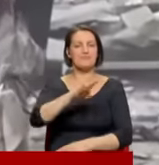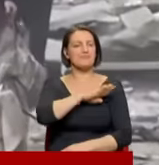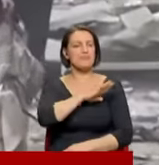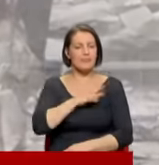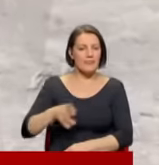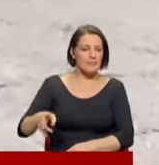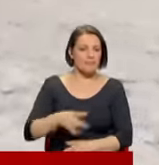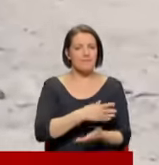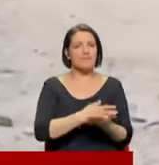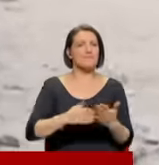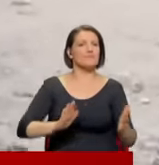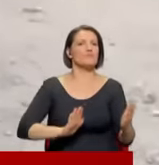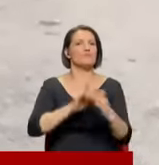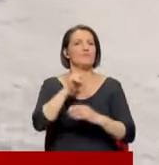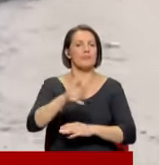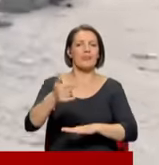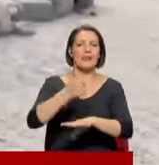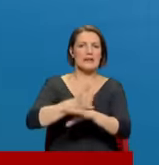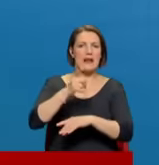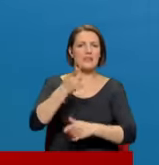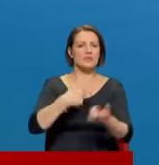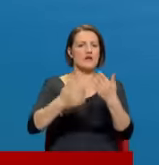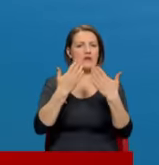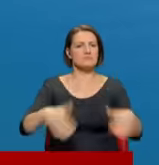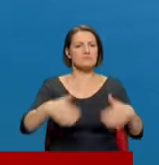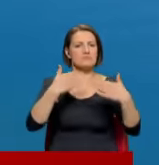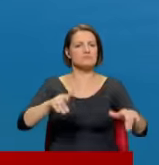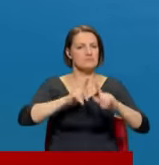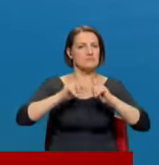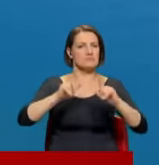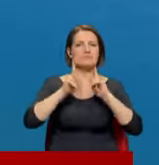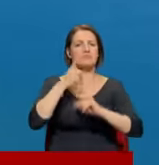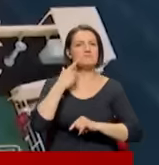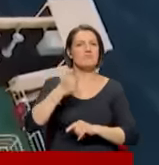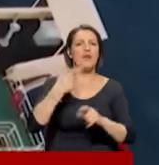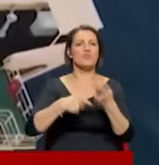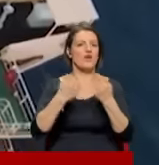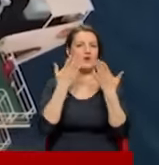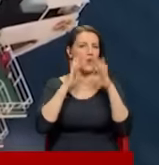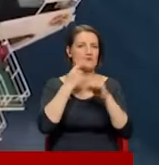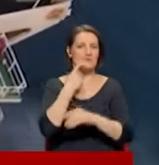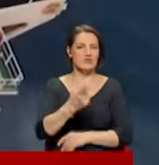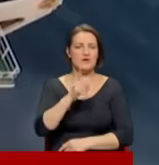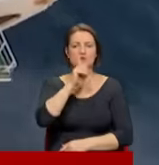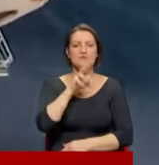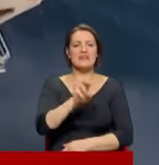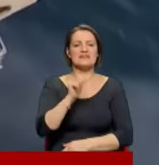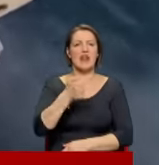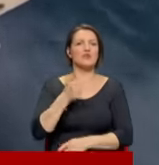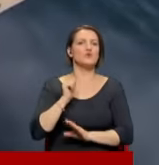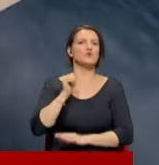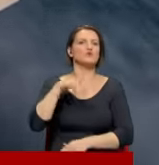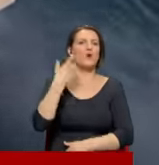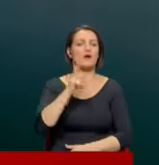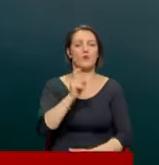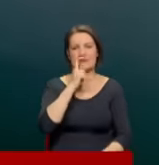Gazze katliamı sürerken muhalefet iktidara sık sık ticareti sonlandırın çağrısı yapmış. bakan ticaret yok demişti. 186 gün sonra